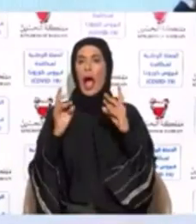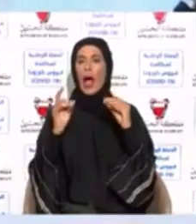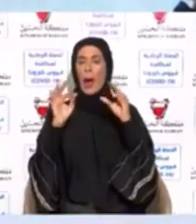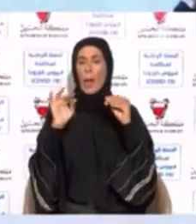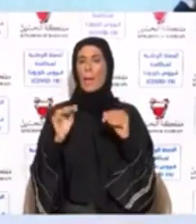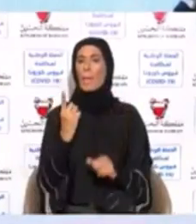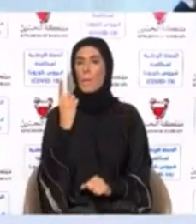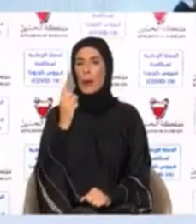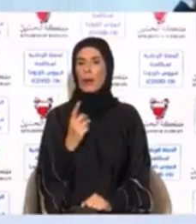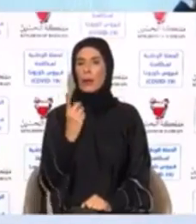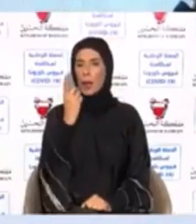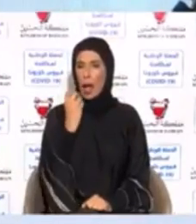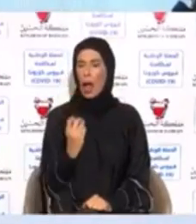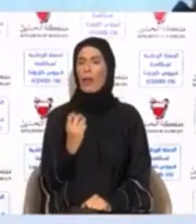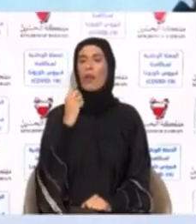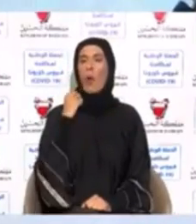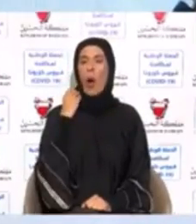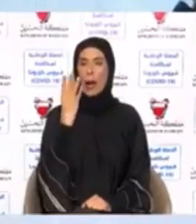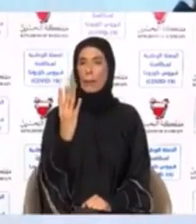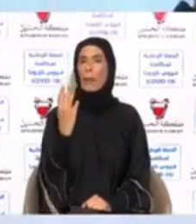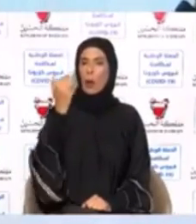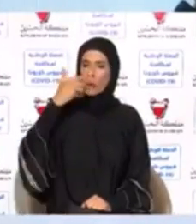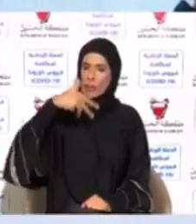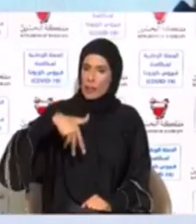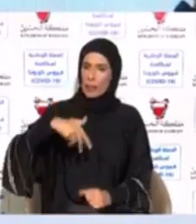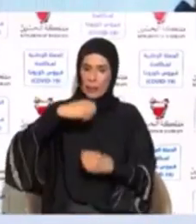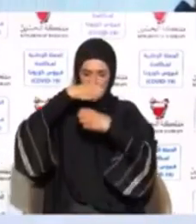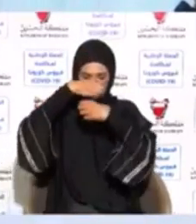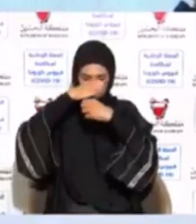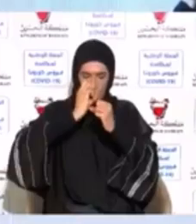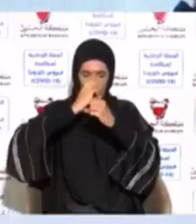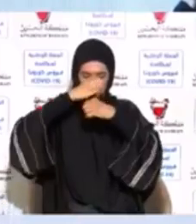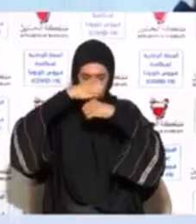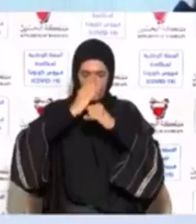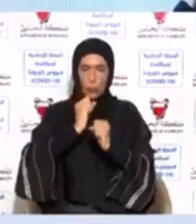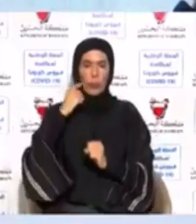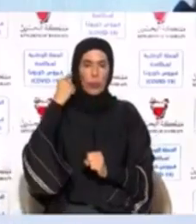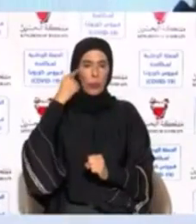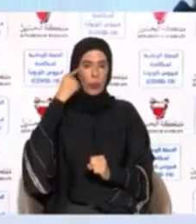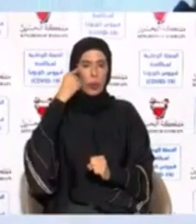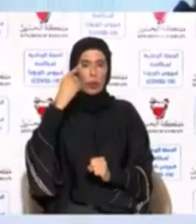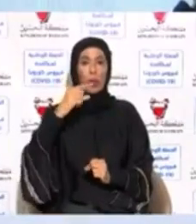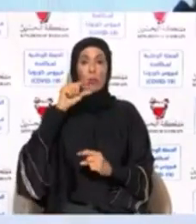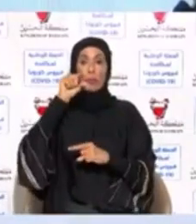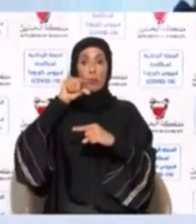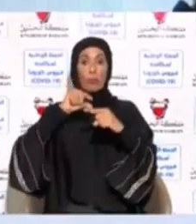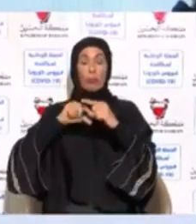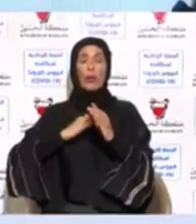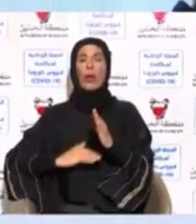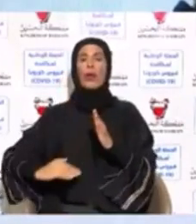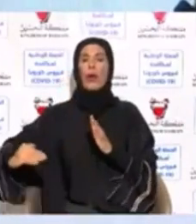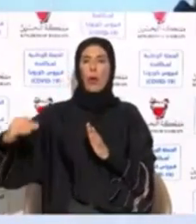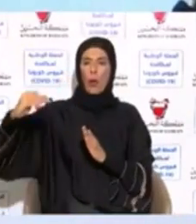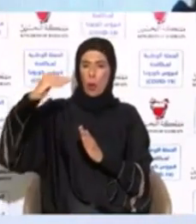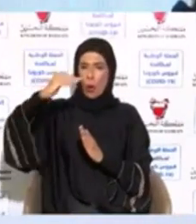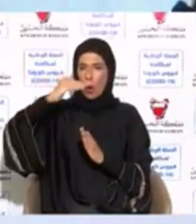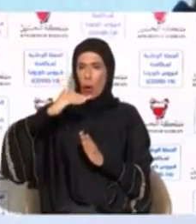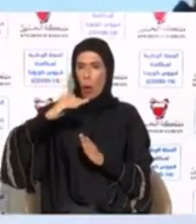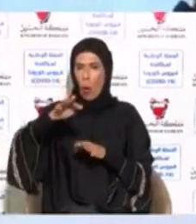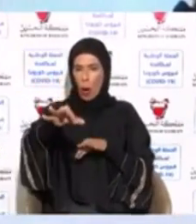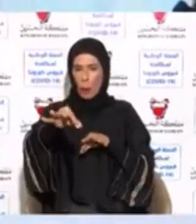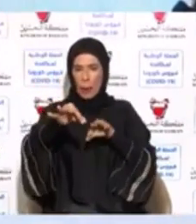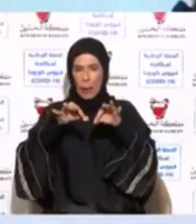إلى 1,194,000 فحص مختبري، وهي احنا ذكرنا فعلا نسبة عالية وتساعدنا في وضع